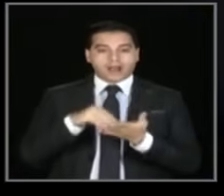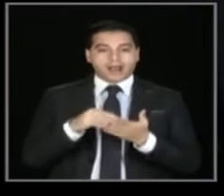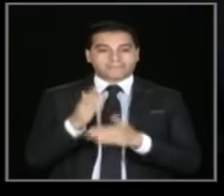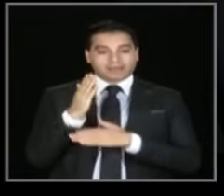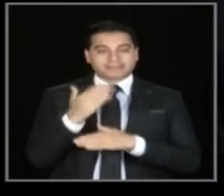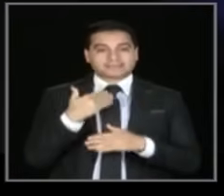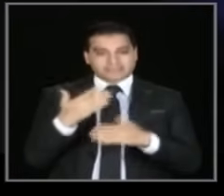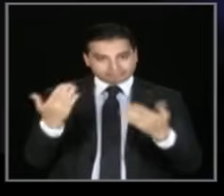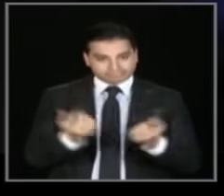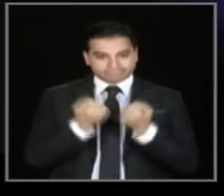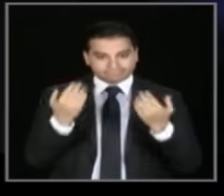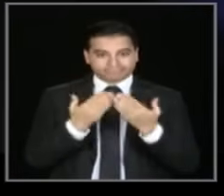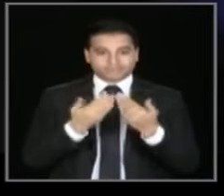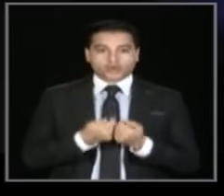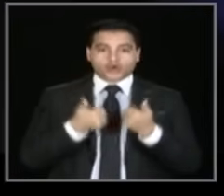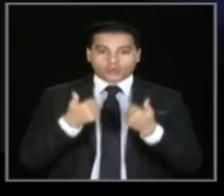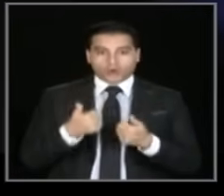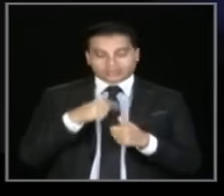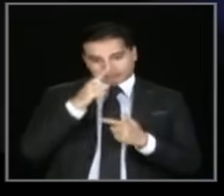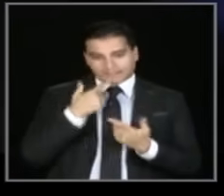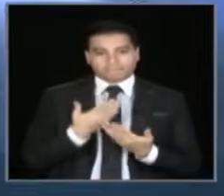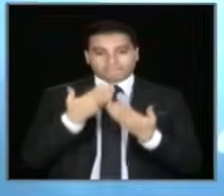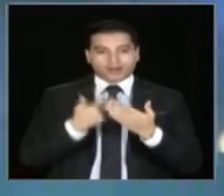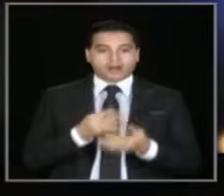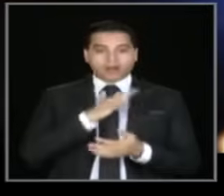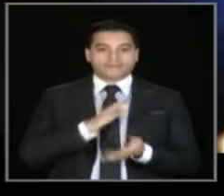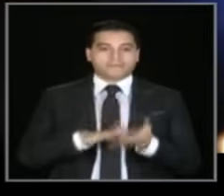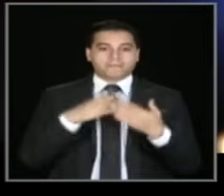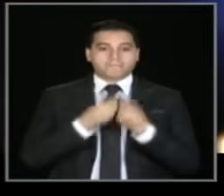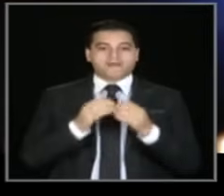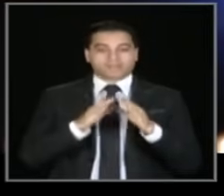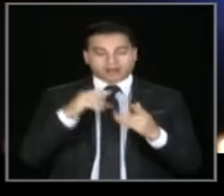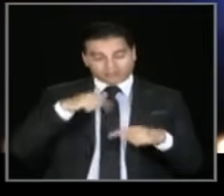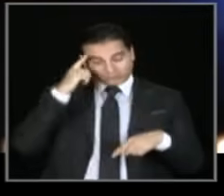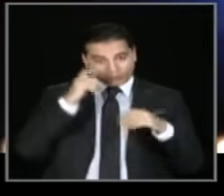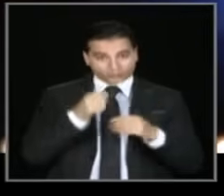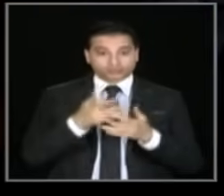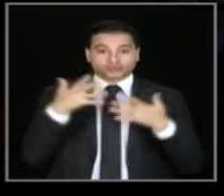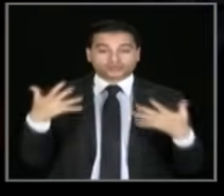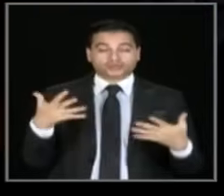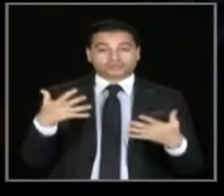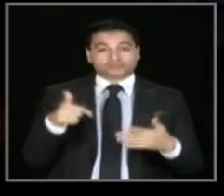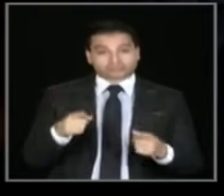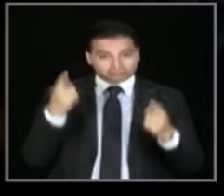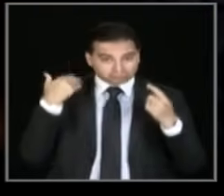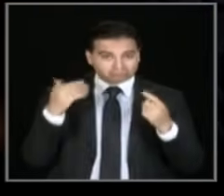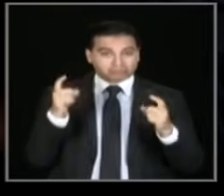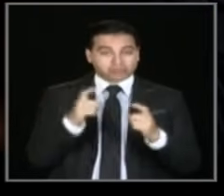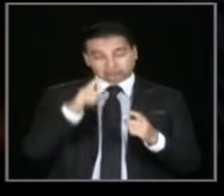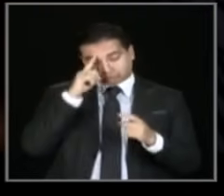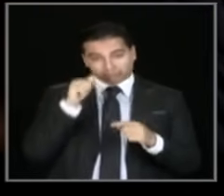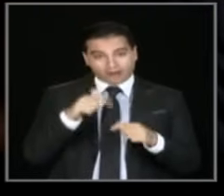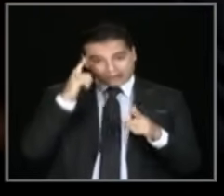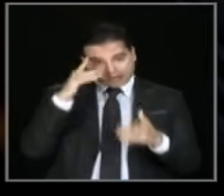أساسي، استعديت كويس، بتمنى أكون إضافة لفريقي عشان نقدر نحسب الماتش. التوتر أثر علينا بشكل كبير الماتش اللي فات، إن شاء الله نركز أكتر